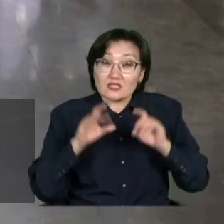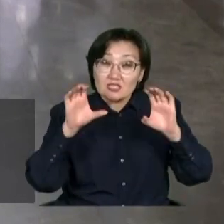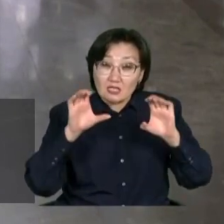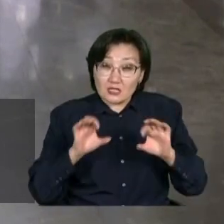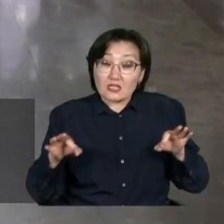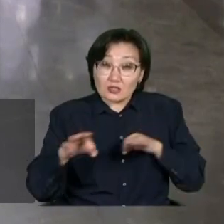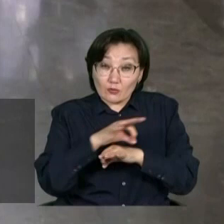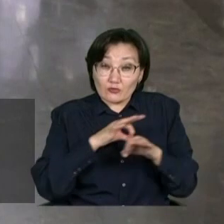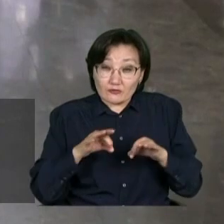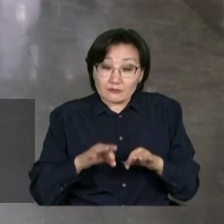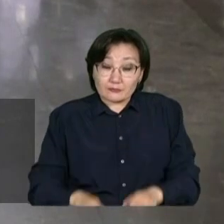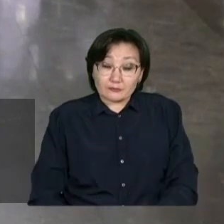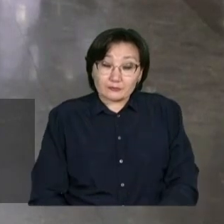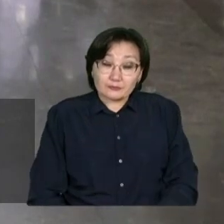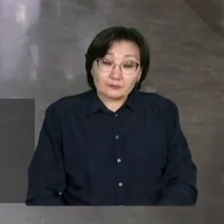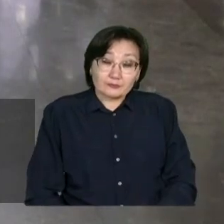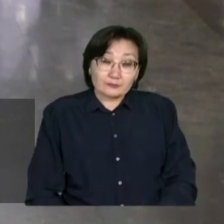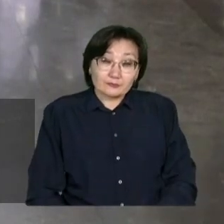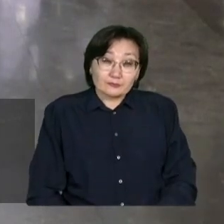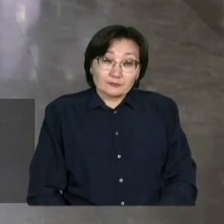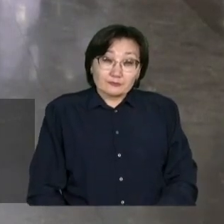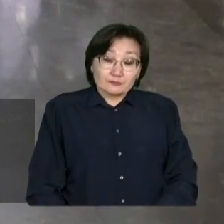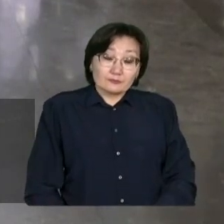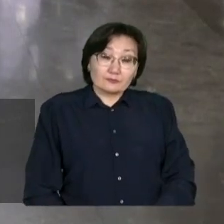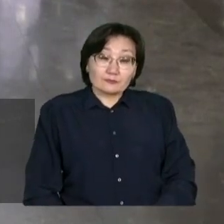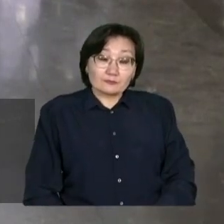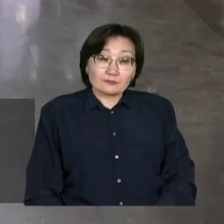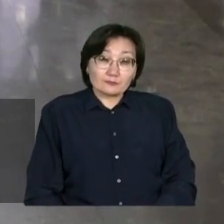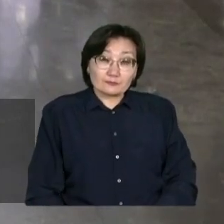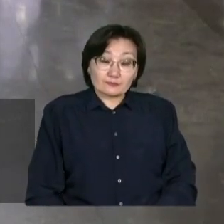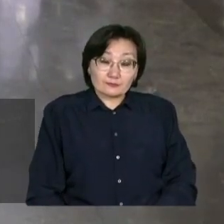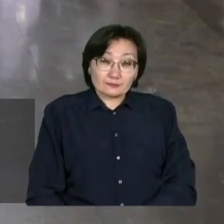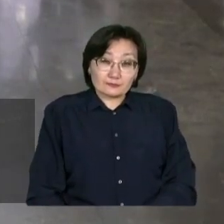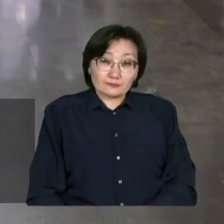законодательство. Далее Насипова, Нурлан Утегенов, Дастан Темирбекулы, телеканал «Алматы», Астана.